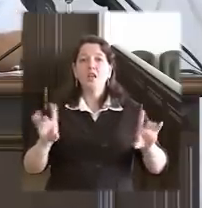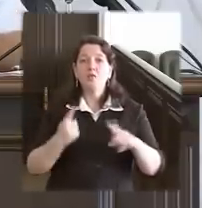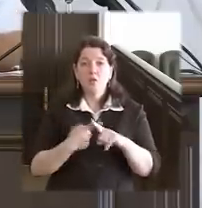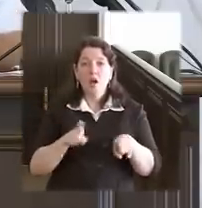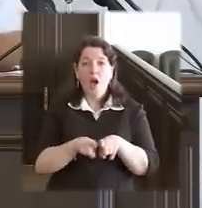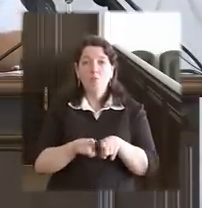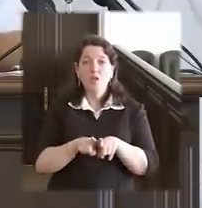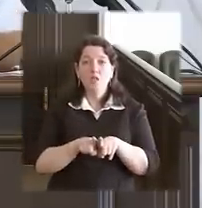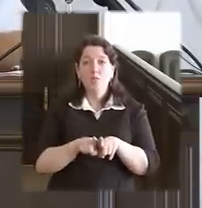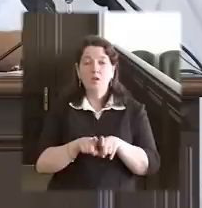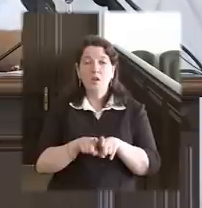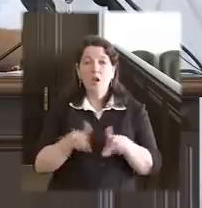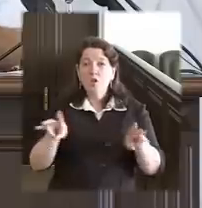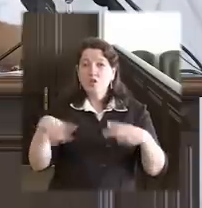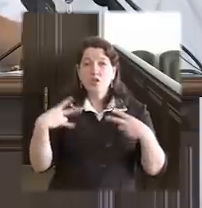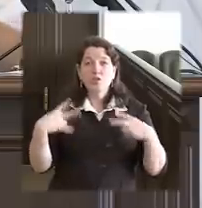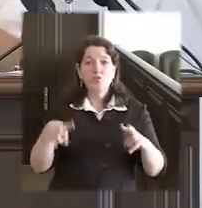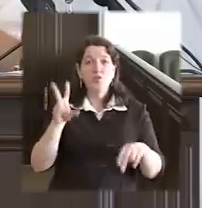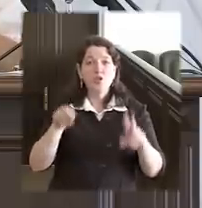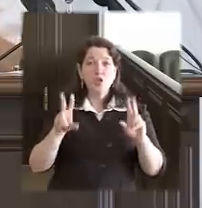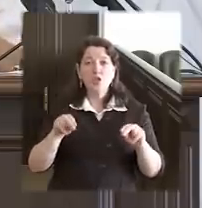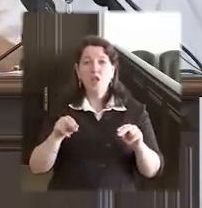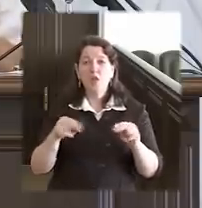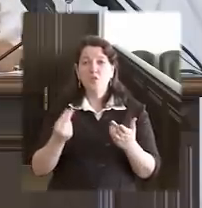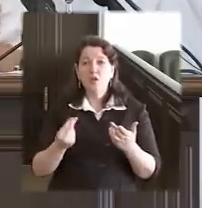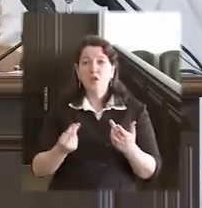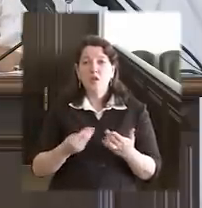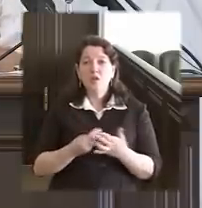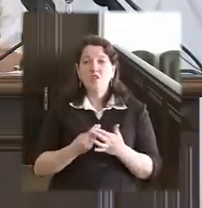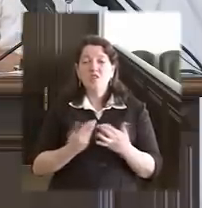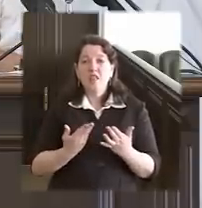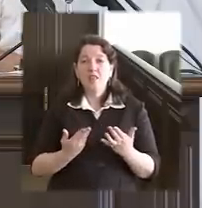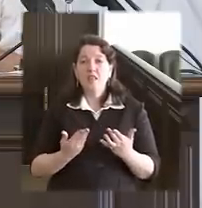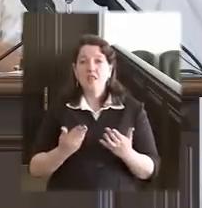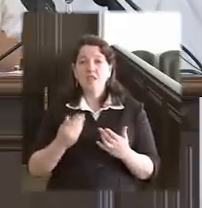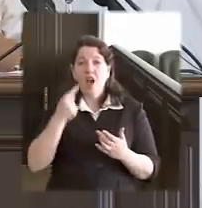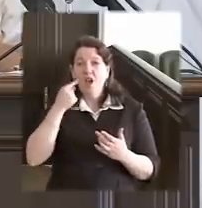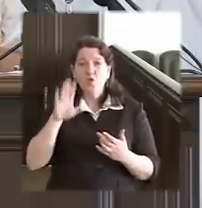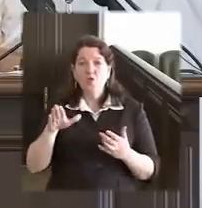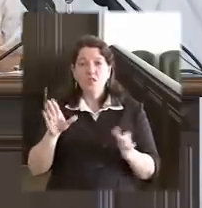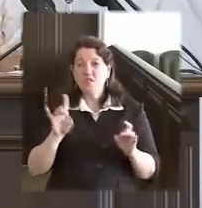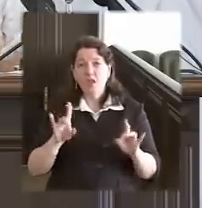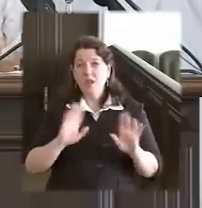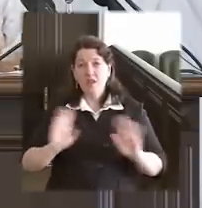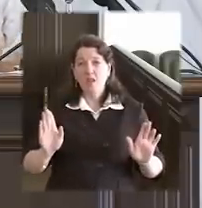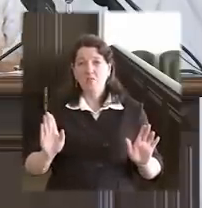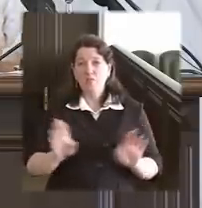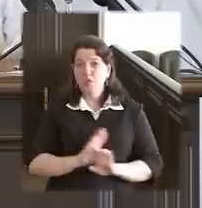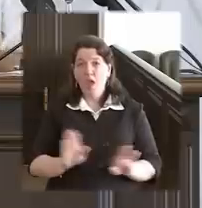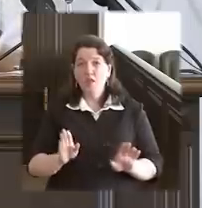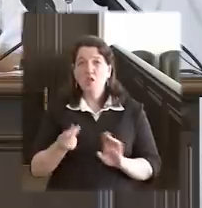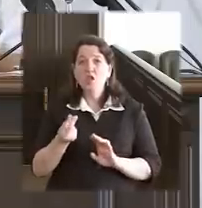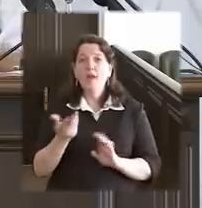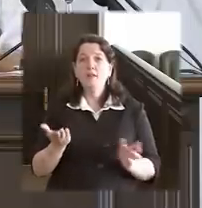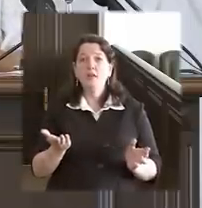речь. Неважно, не считаются ни с какими ценностями, ни о какой совести не идет речь.